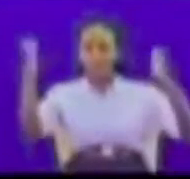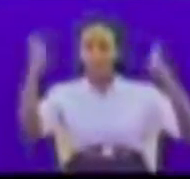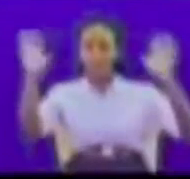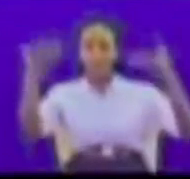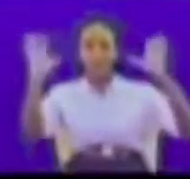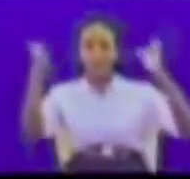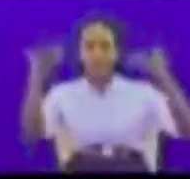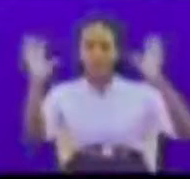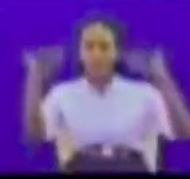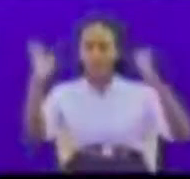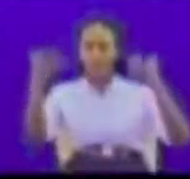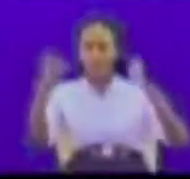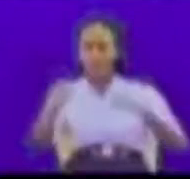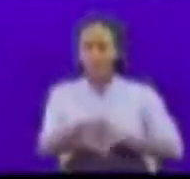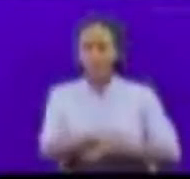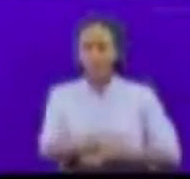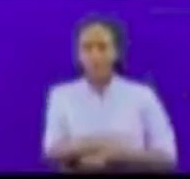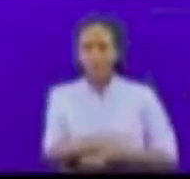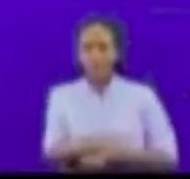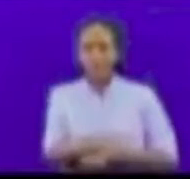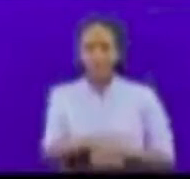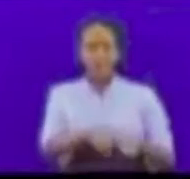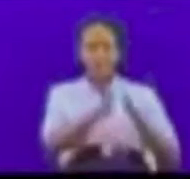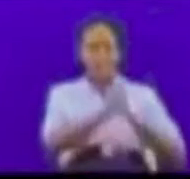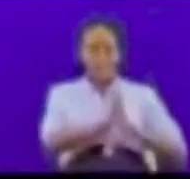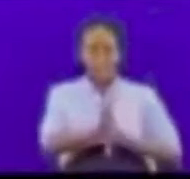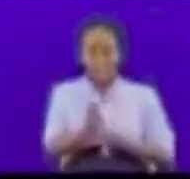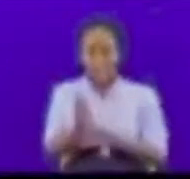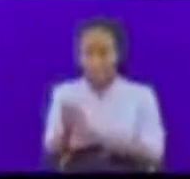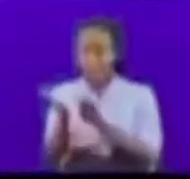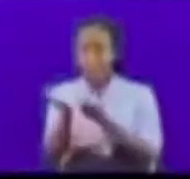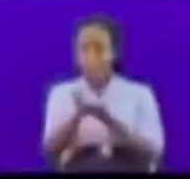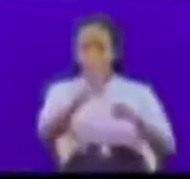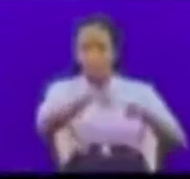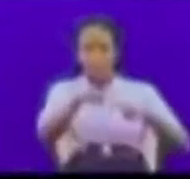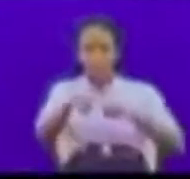Naomba mkae. Mheshimiwa Mpango aendelee kuwa hapo.